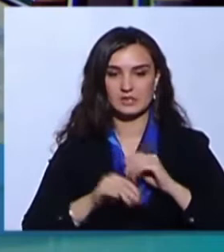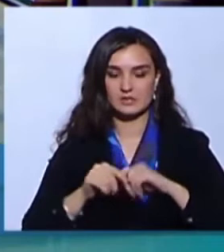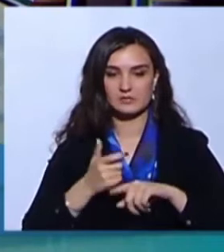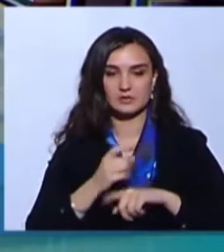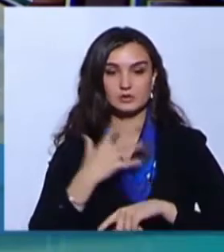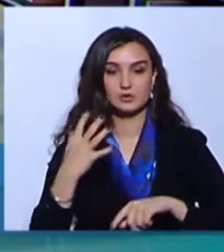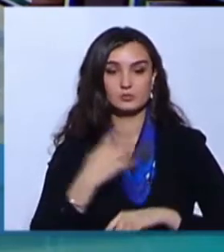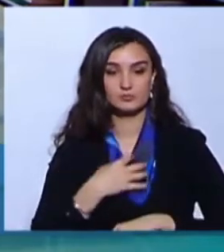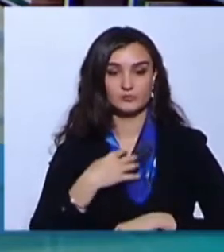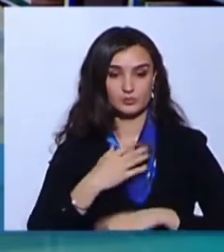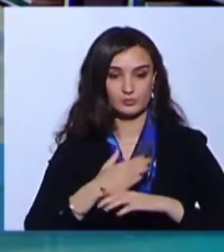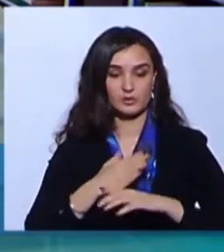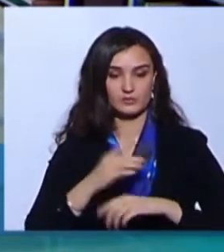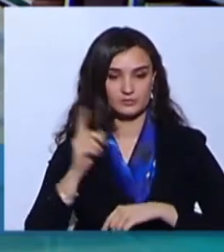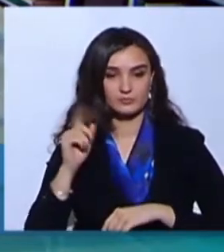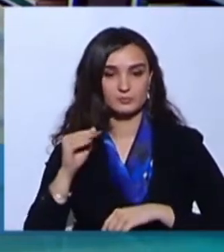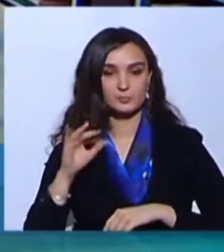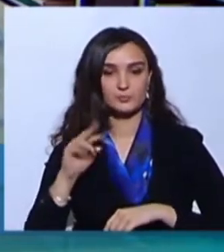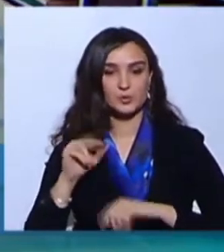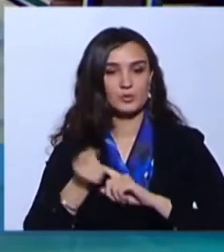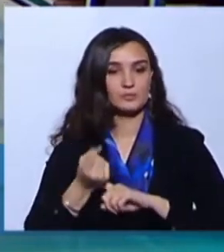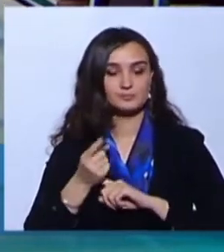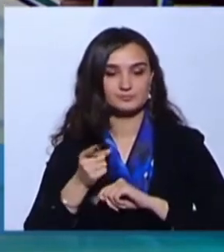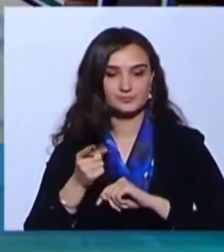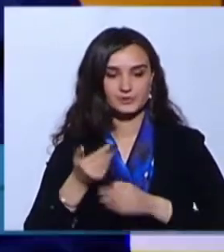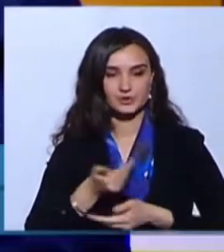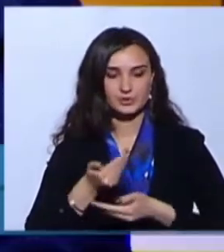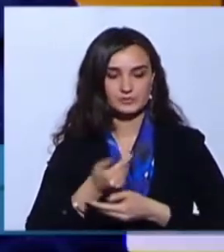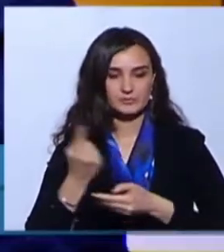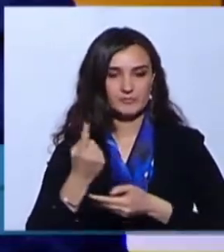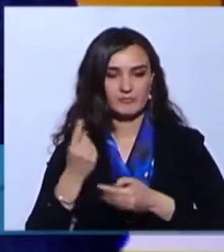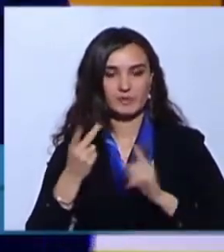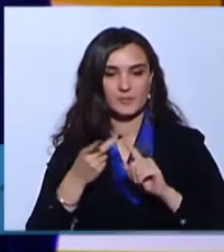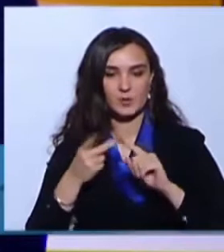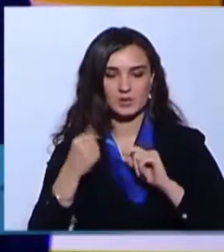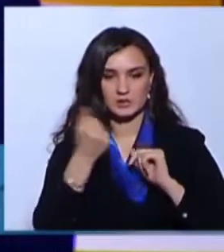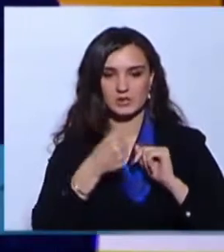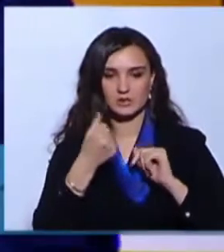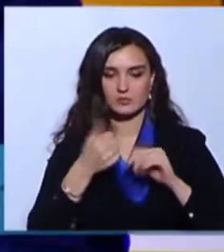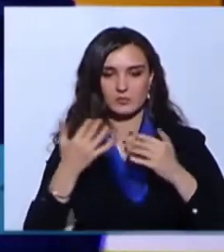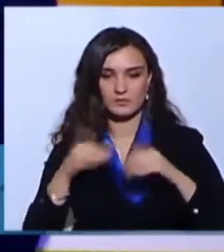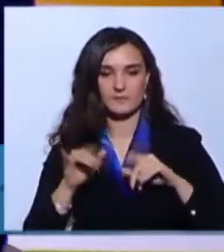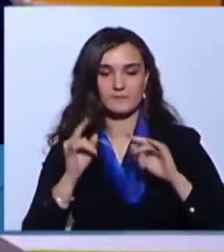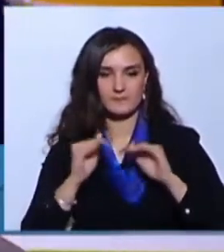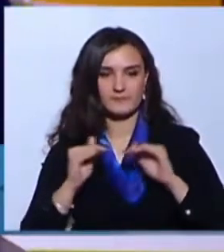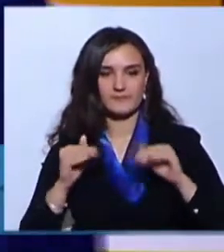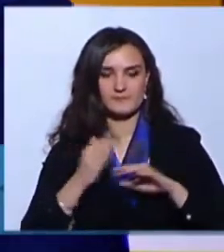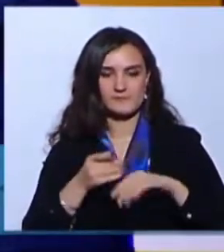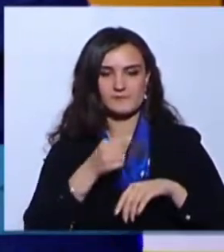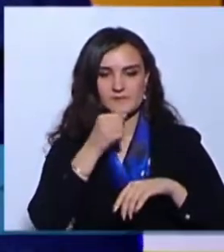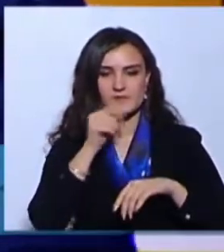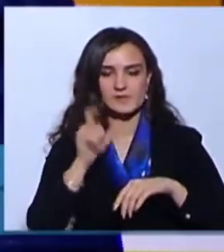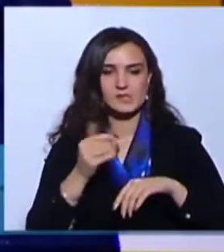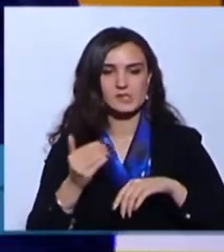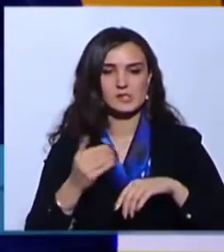აქვს ძალიან დიდი მნიშვნელობა. ფლორა ვიცით, რომ ყალიბდება ფაქტურად სიცოცხლის პირველ მეორე წელს უკვე ბავშვს აქვს დიდისთვის